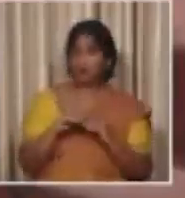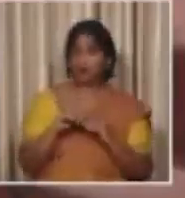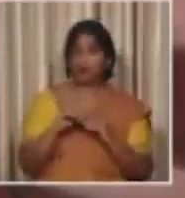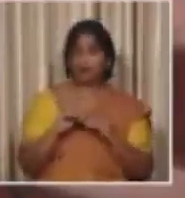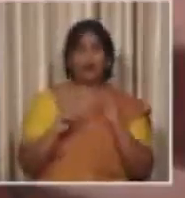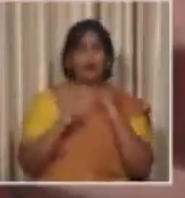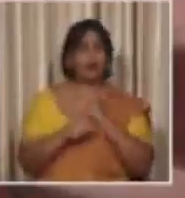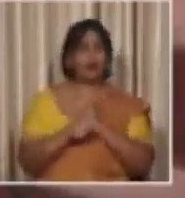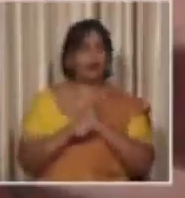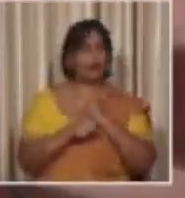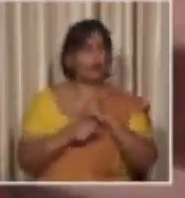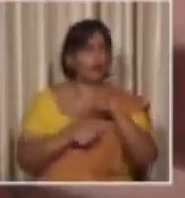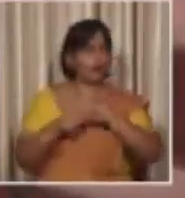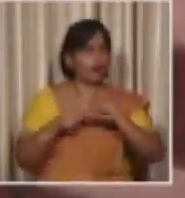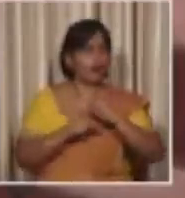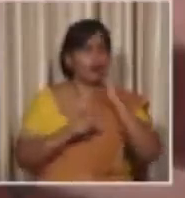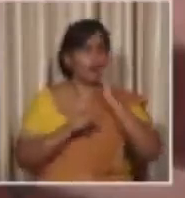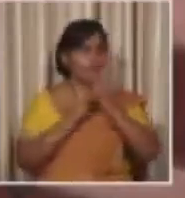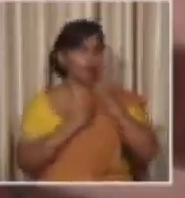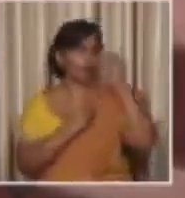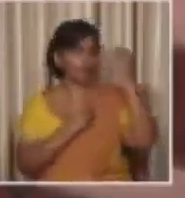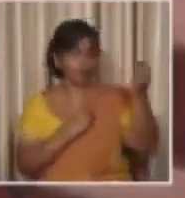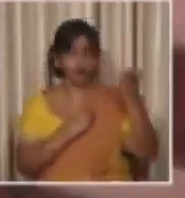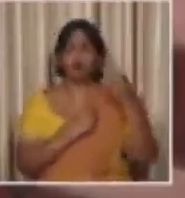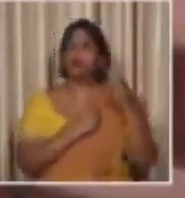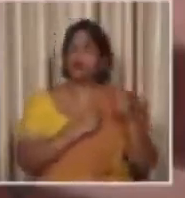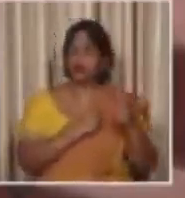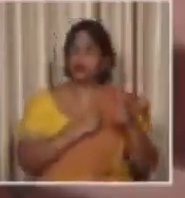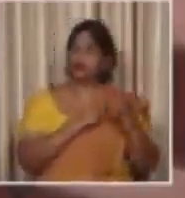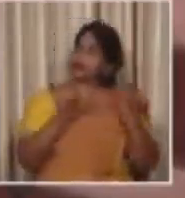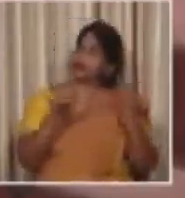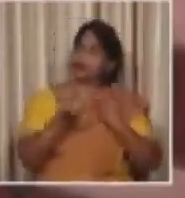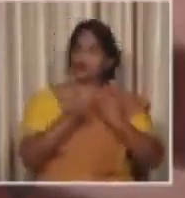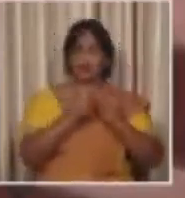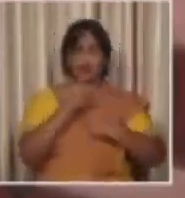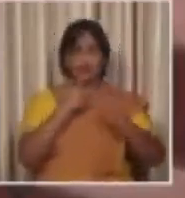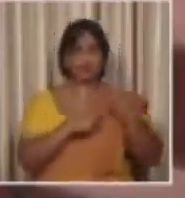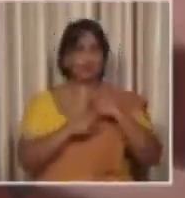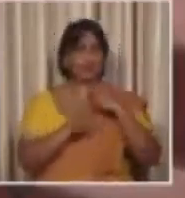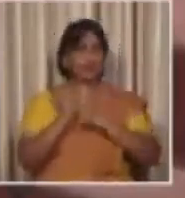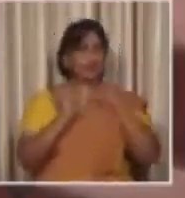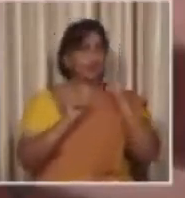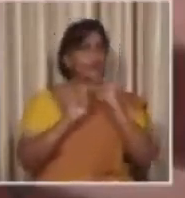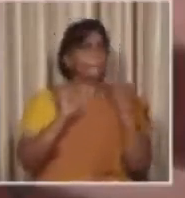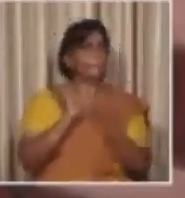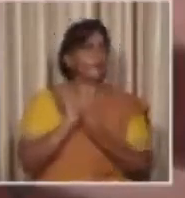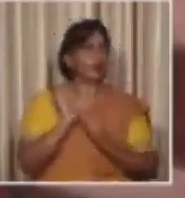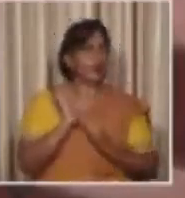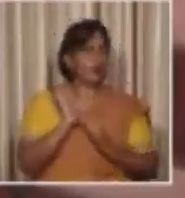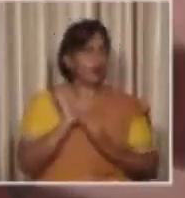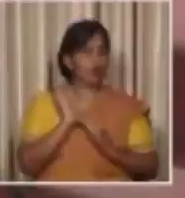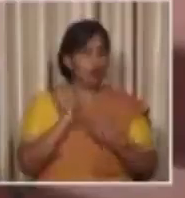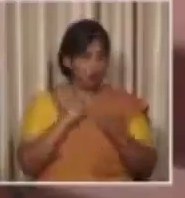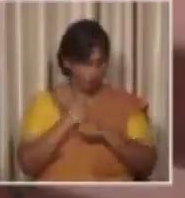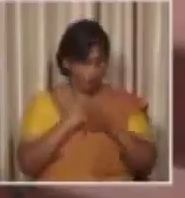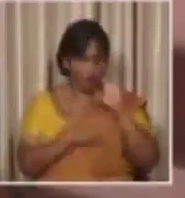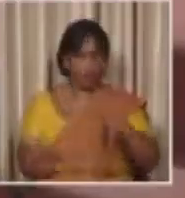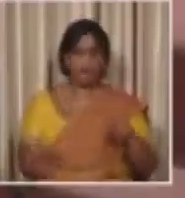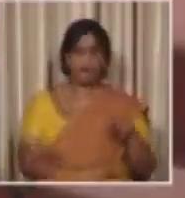මොකද්ද රාජ්‍ය ආයතන අනුසතු කරද්දී විකුණද්දී විදේශ රටකට විකුණද්දී කාට හරි විකුණද්දී තියෙන ජාතික ප්‍රතිපත්තිය මොකද්ද? එහෙම එකක් හදලා